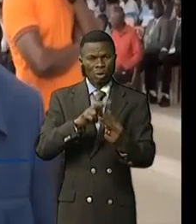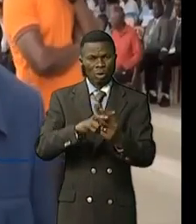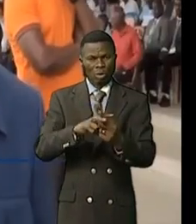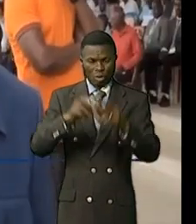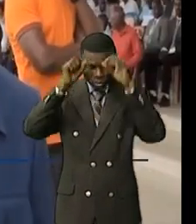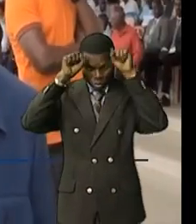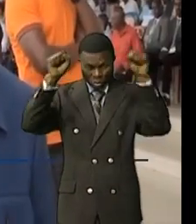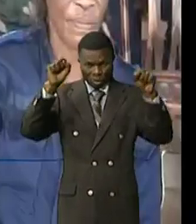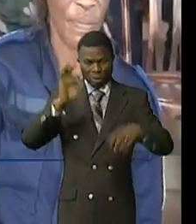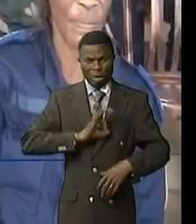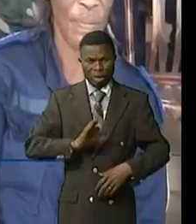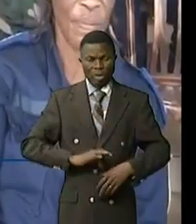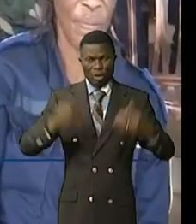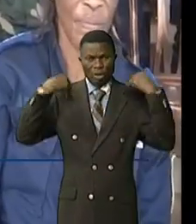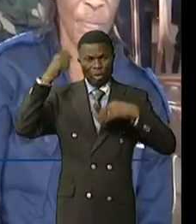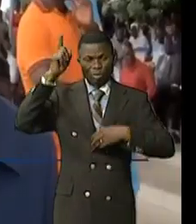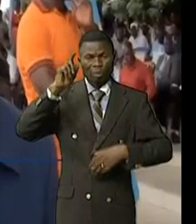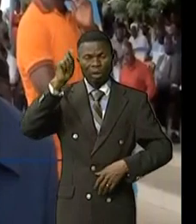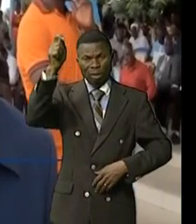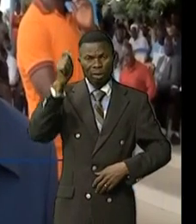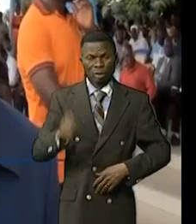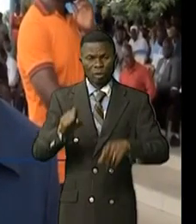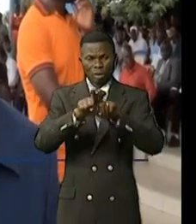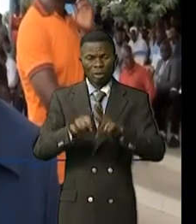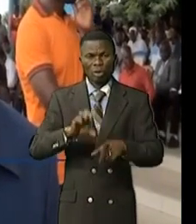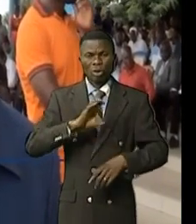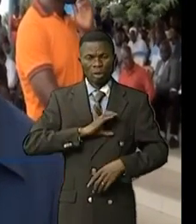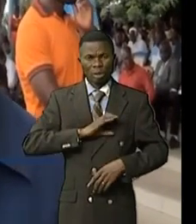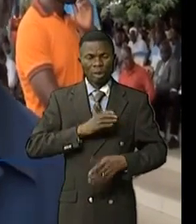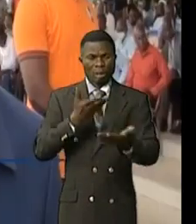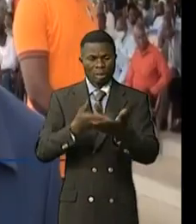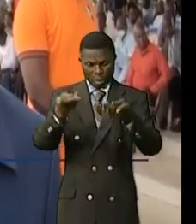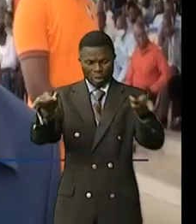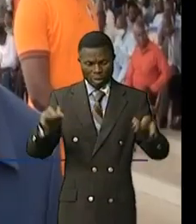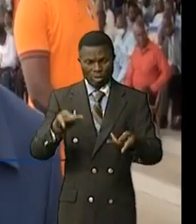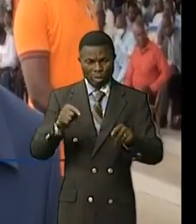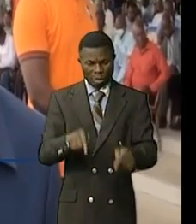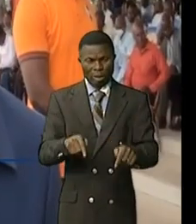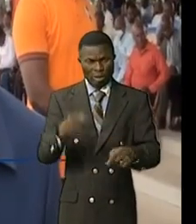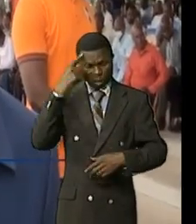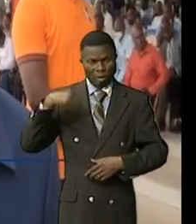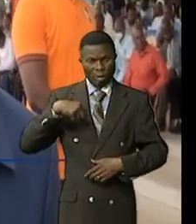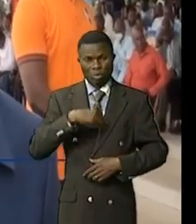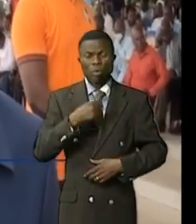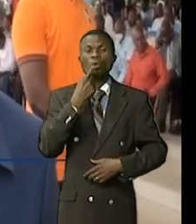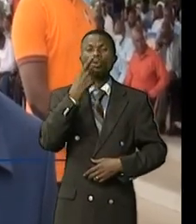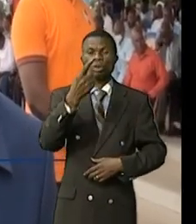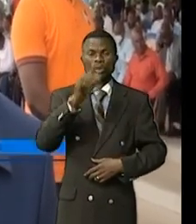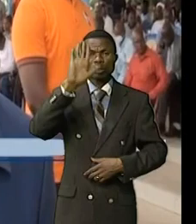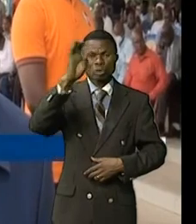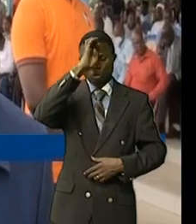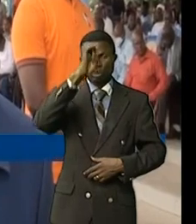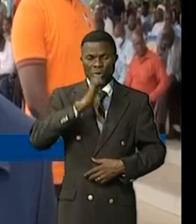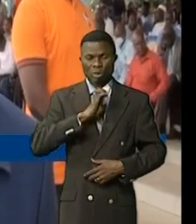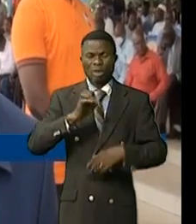de la République, commandant suprême des forces armées et de la police. C'est ici le lieu pour nous de remercier son Excellence